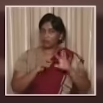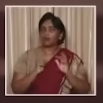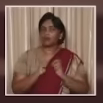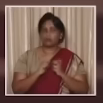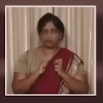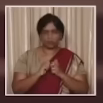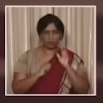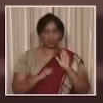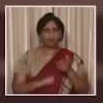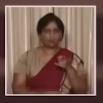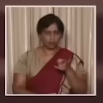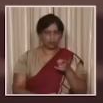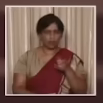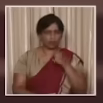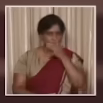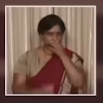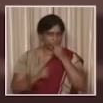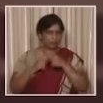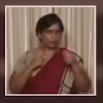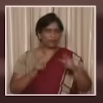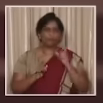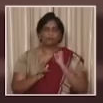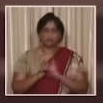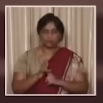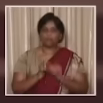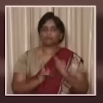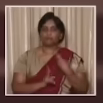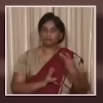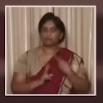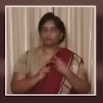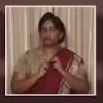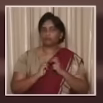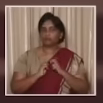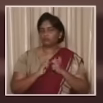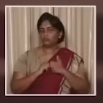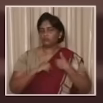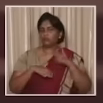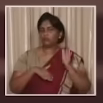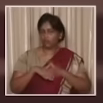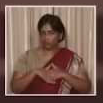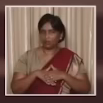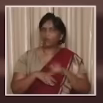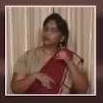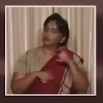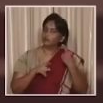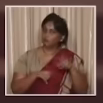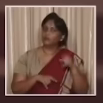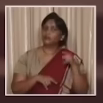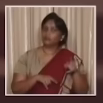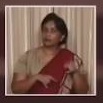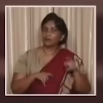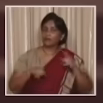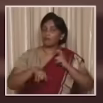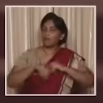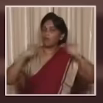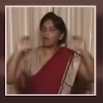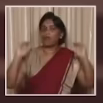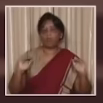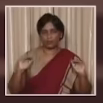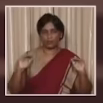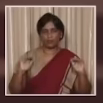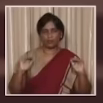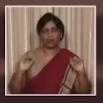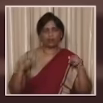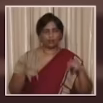මුහුණ දෙන්න වුණා. මම හිතන්නේ විපක්ෂයේ සංවිධායකතුමයි මමයි දෙන්නම් මේක ගැටලුවට මුහුණ දෙනවා. ඒ නිසා එහෙම අඩු කරන්න කටයුතු කරන්න.